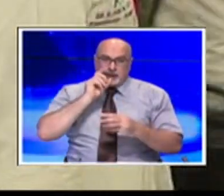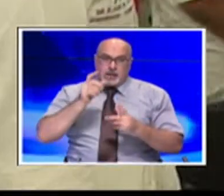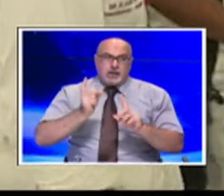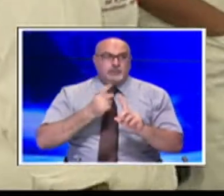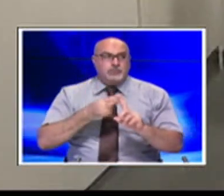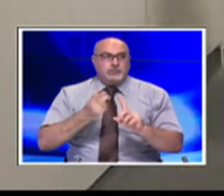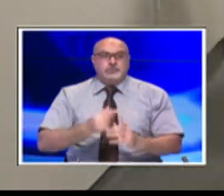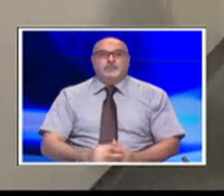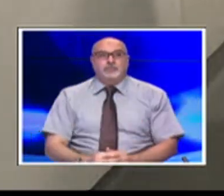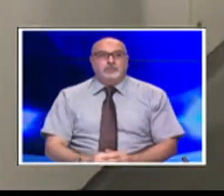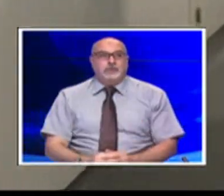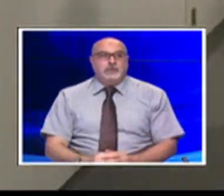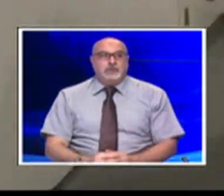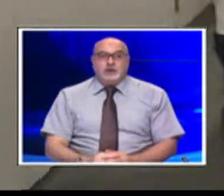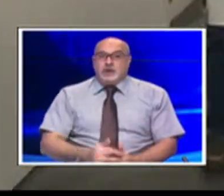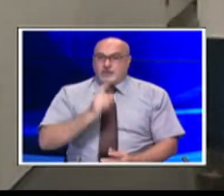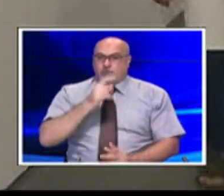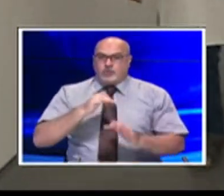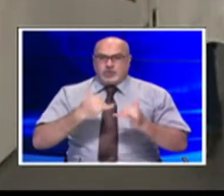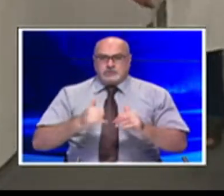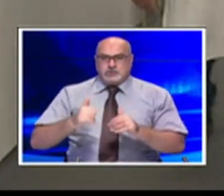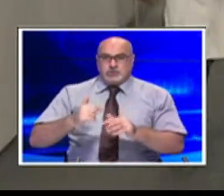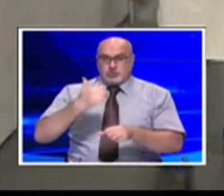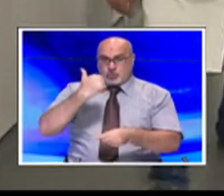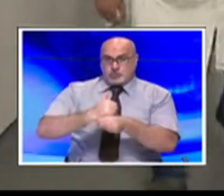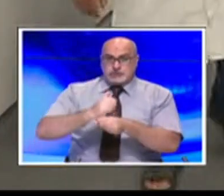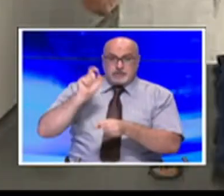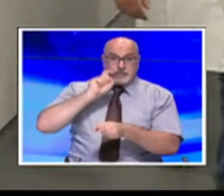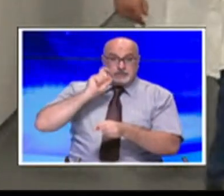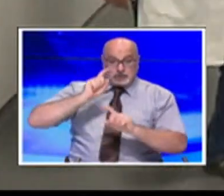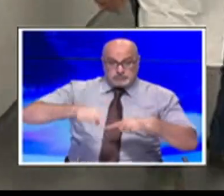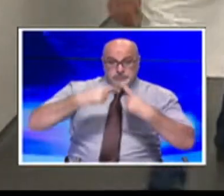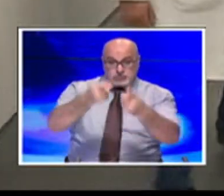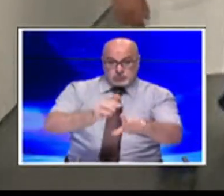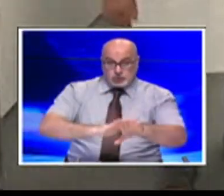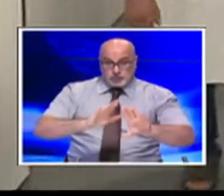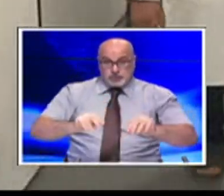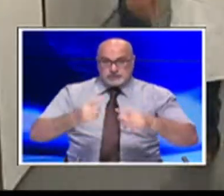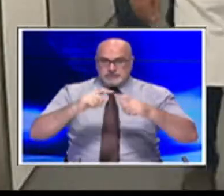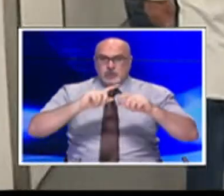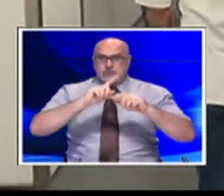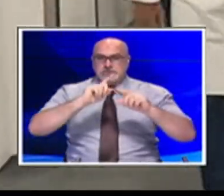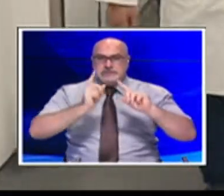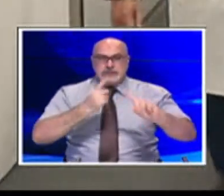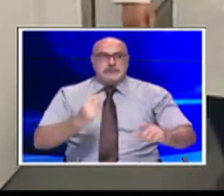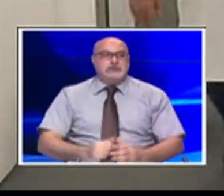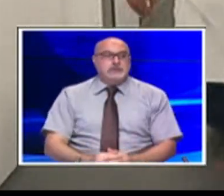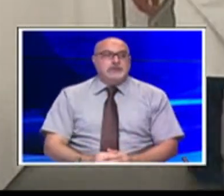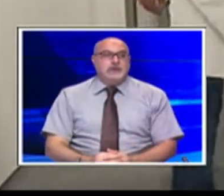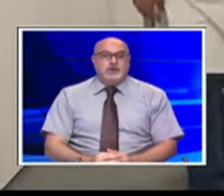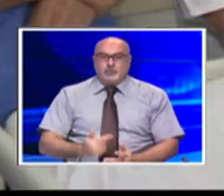الطبية، فكان لزاما على الجزائر أن ترسل 11 طبيبا في مختلف الاختصاصات تحت مبدأ